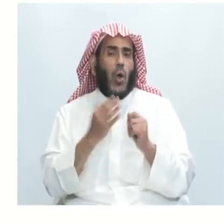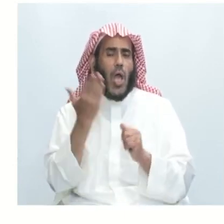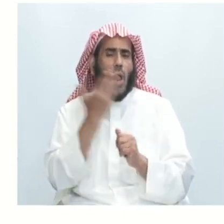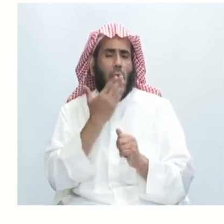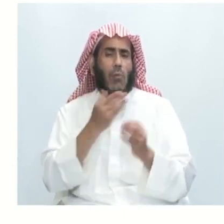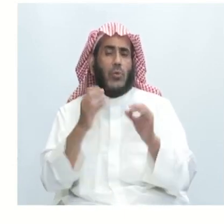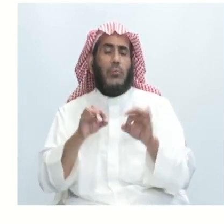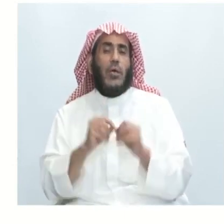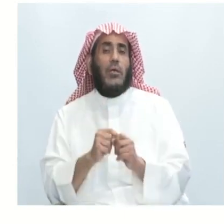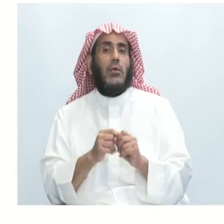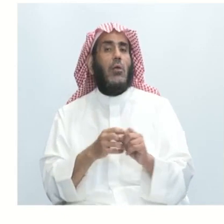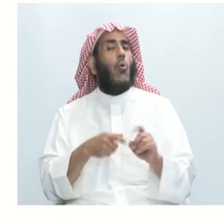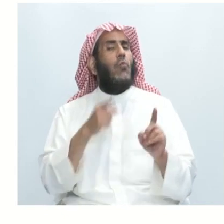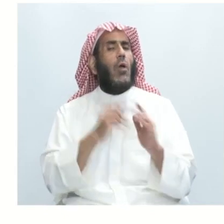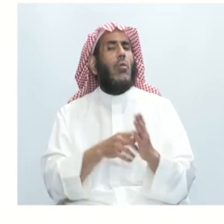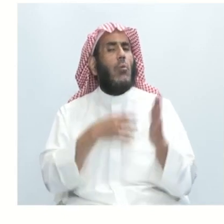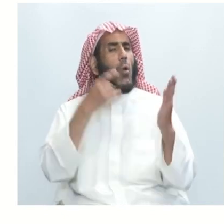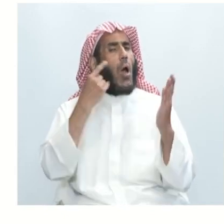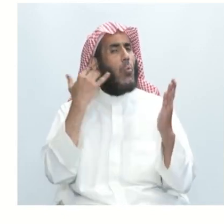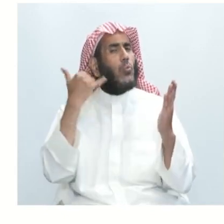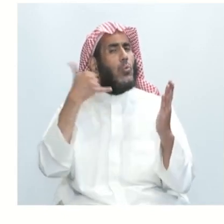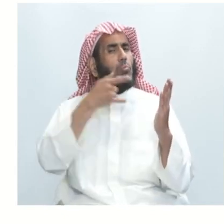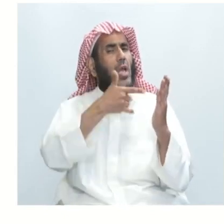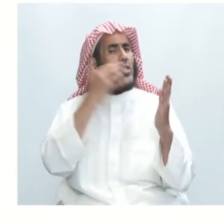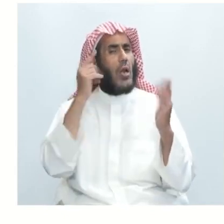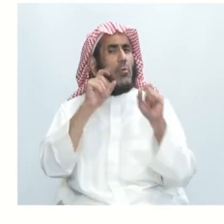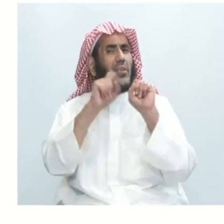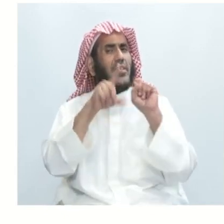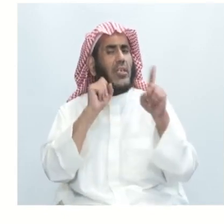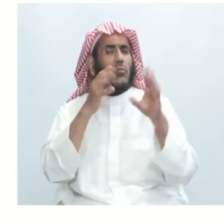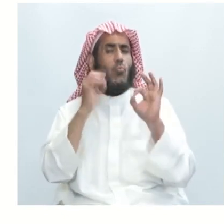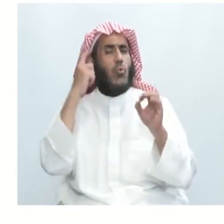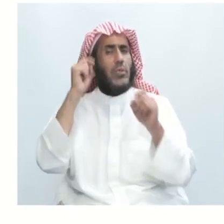المتعمقه هذا هو رابط الدرس الرقمي بامكانك الدخول ايضا مشاهده الدرس